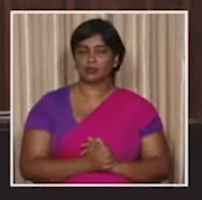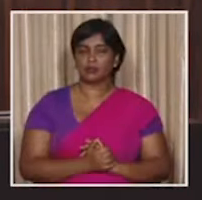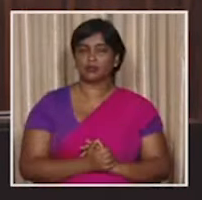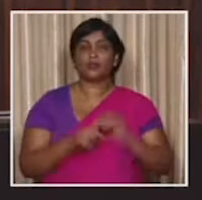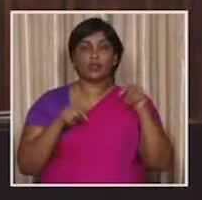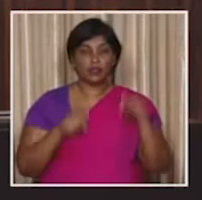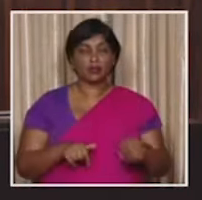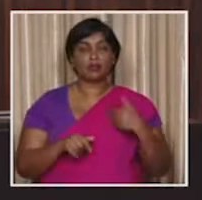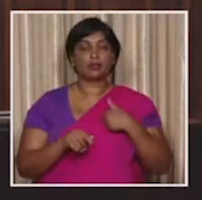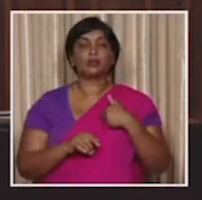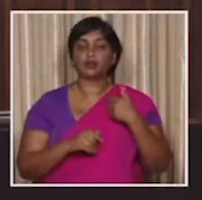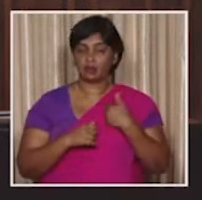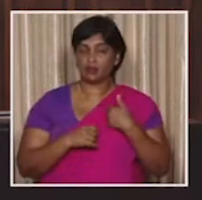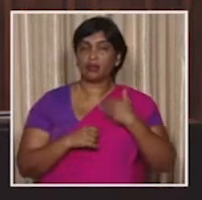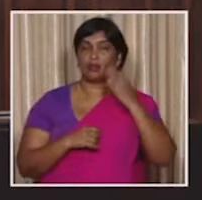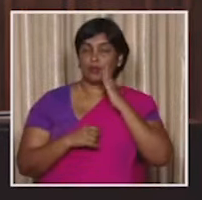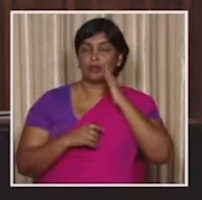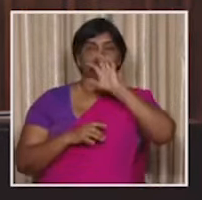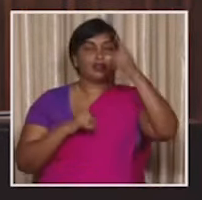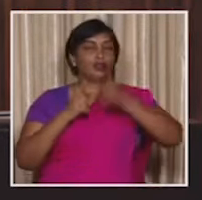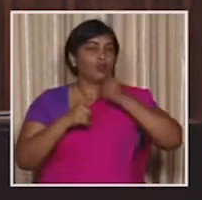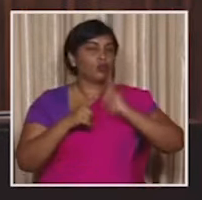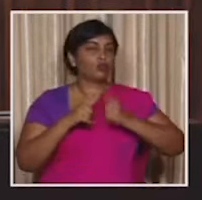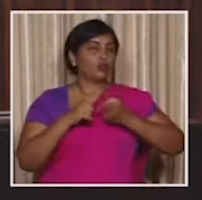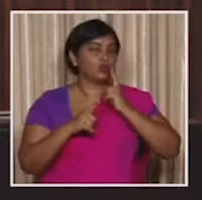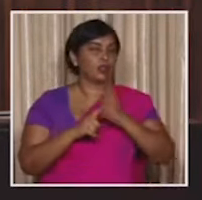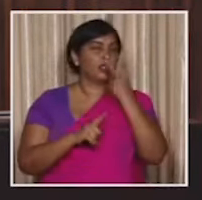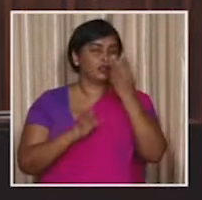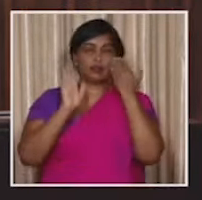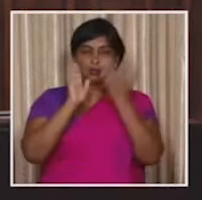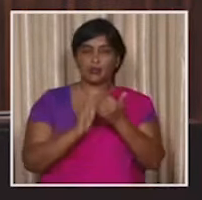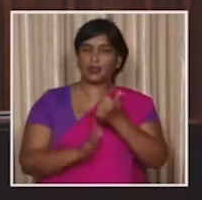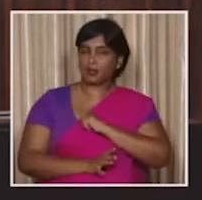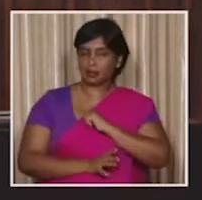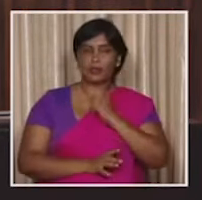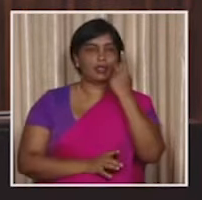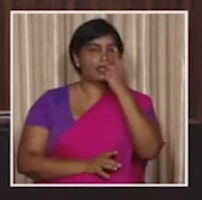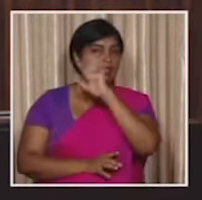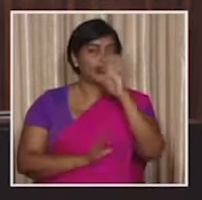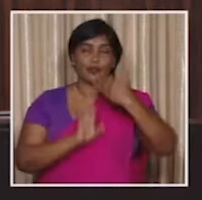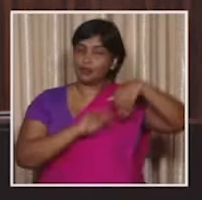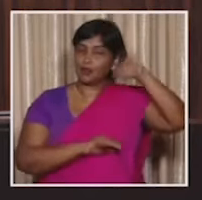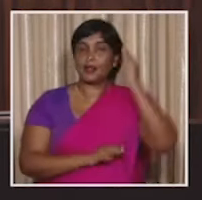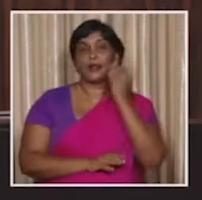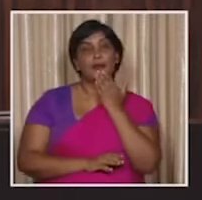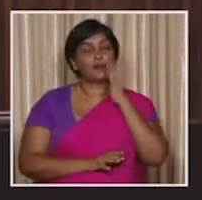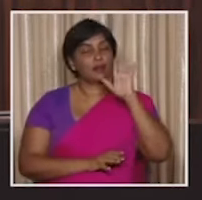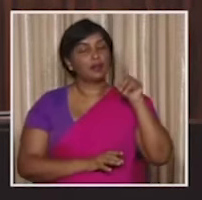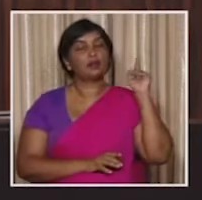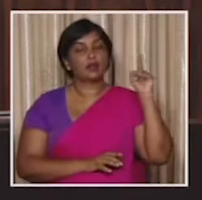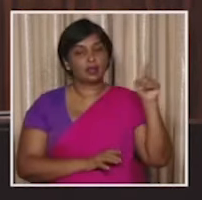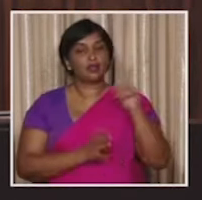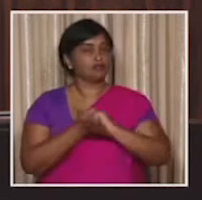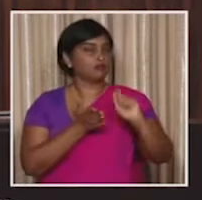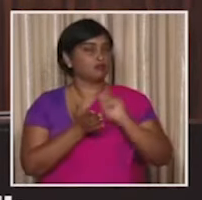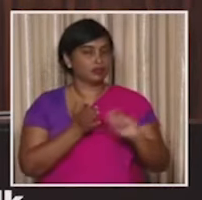දැන් මම පෙරදිගින් සහ අපරදිගින් උදාහරණ දෙකක් ගෙනහැර දක්වන්නට කැමතියි. 19 වෙනි සියවසේ ඇමරිකාවේ විසු